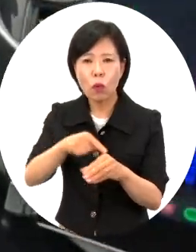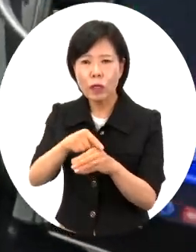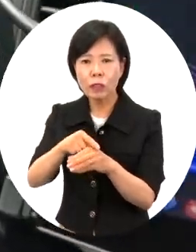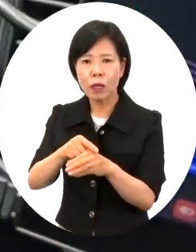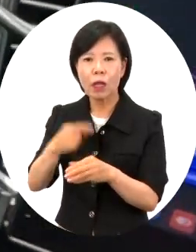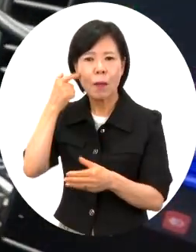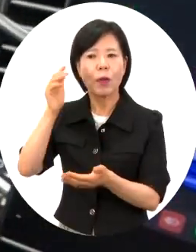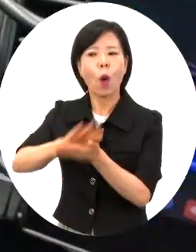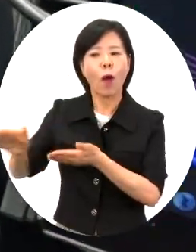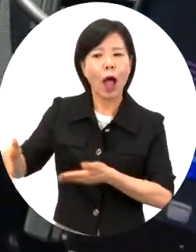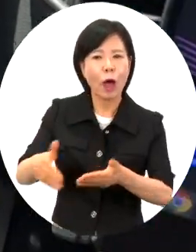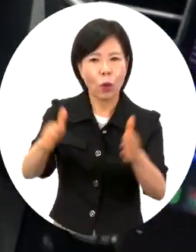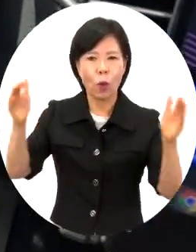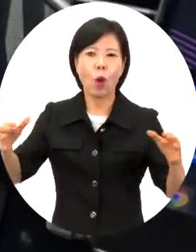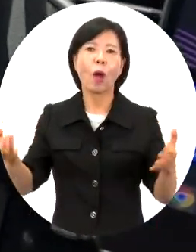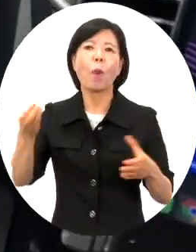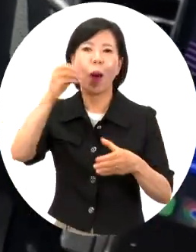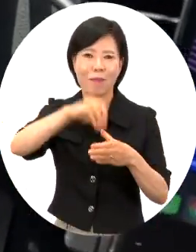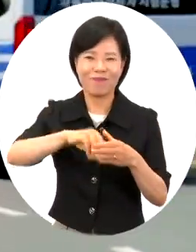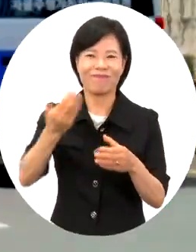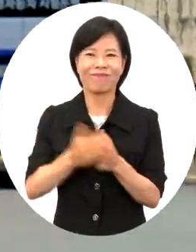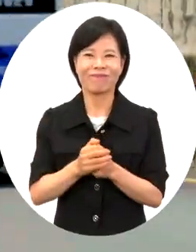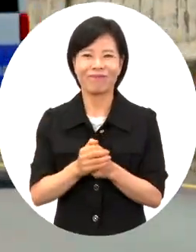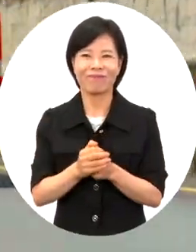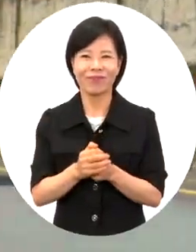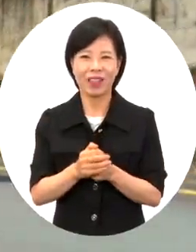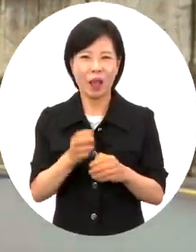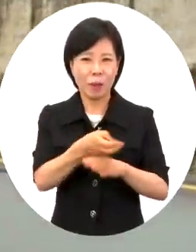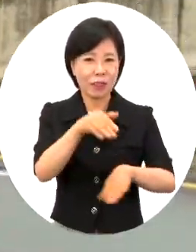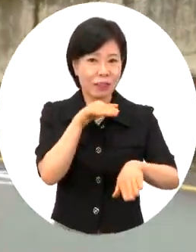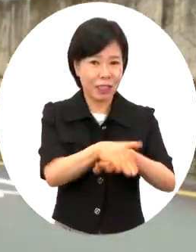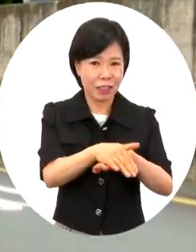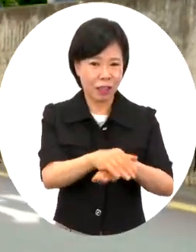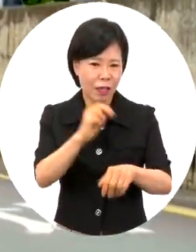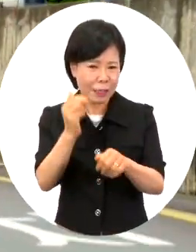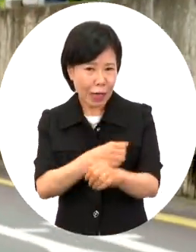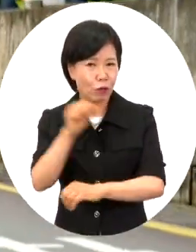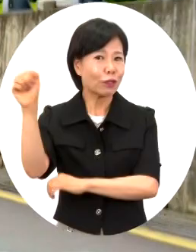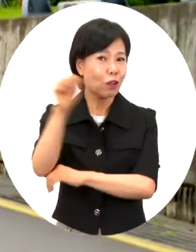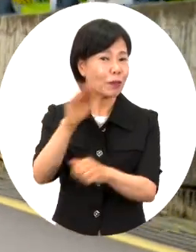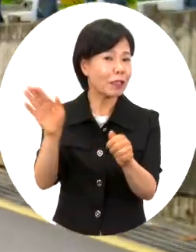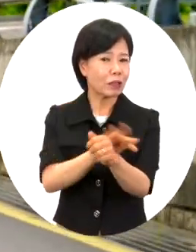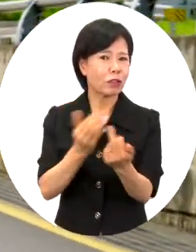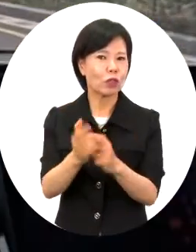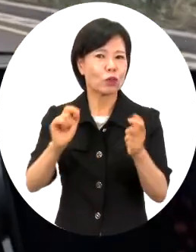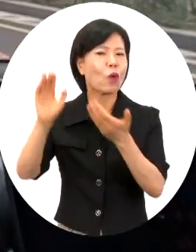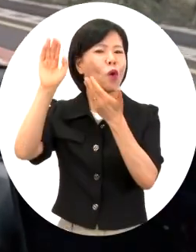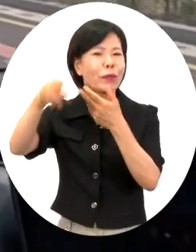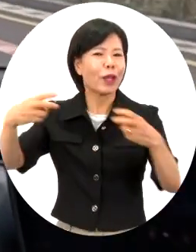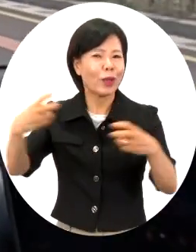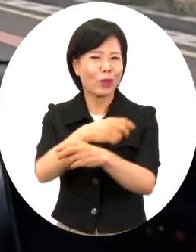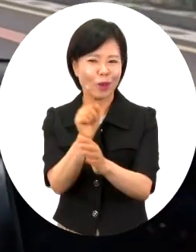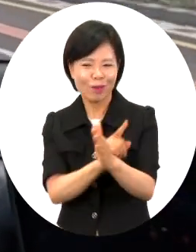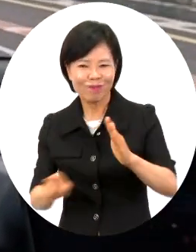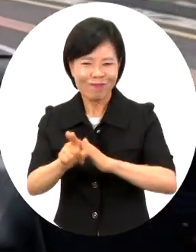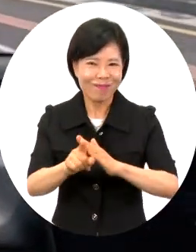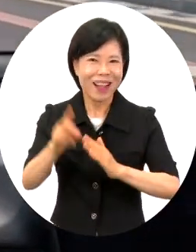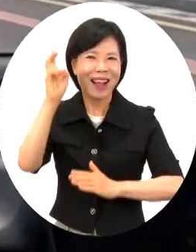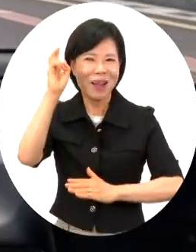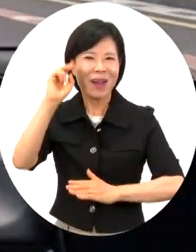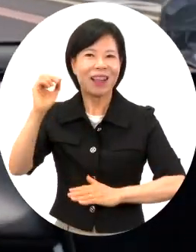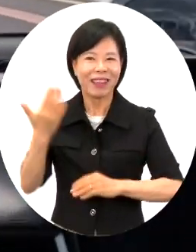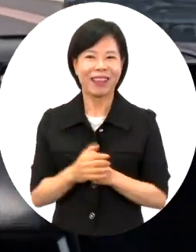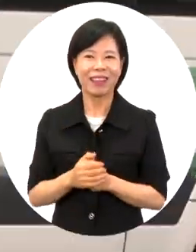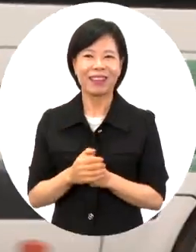일반도로와 고속화도로인 평화로 구간이 포함되는데요. 노선버스형 탐나자율차 서비스는 제주도의 미래 교통을 선도할